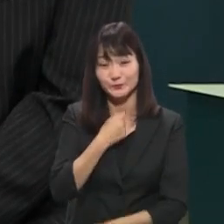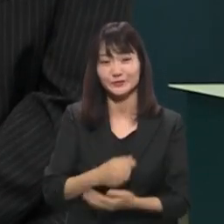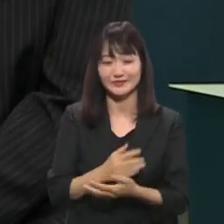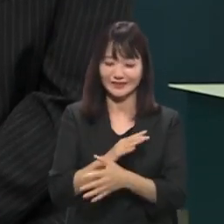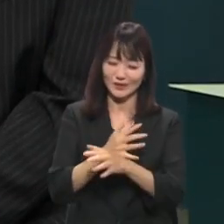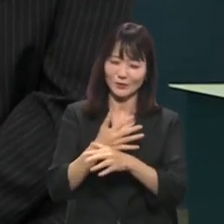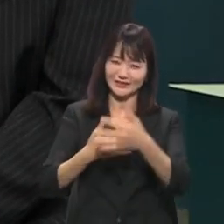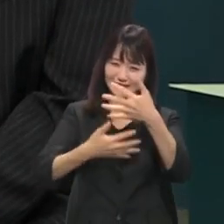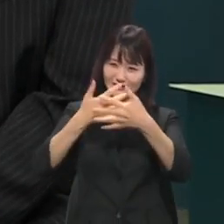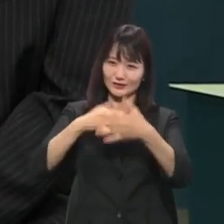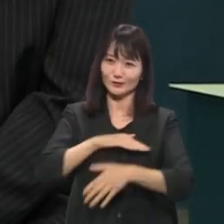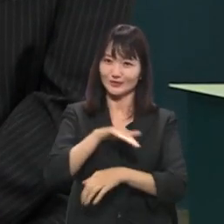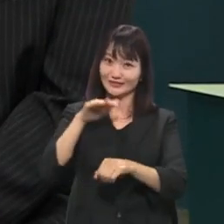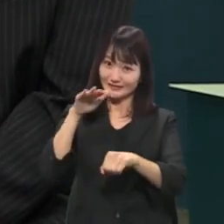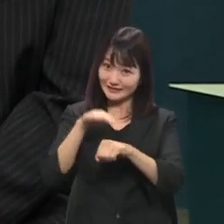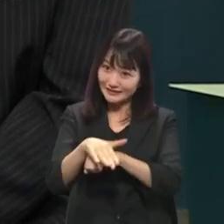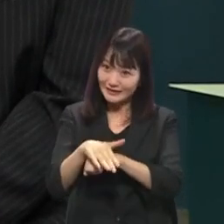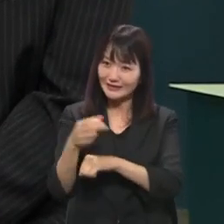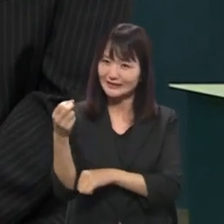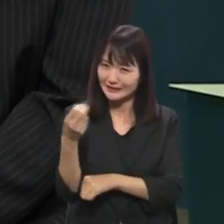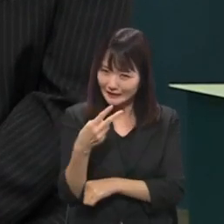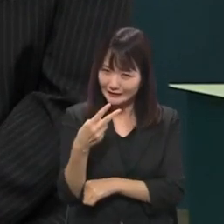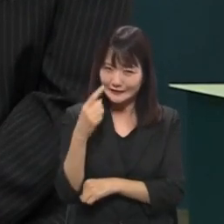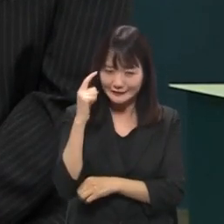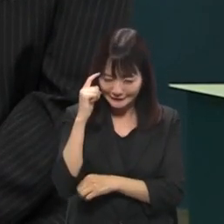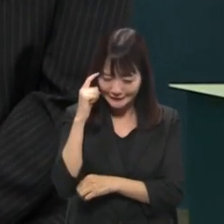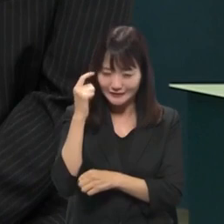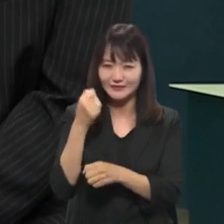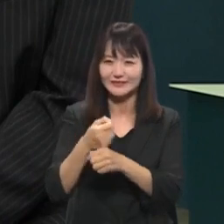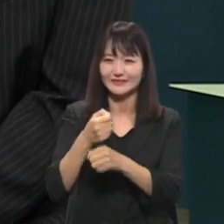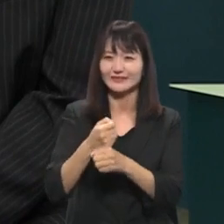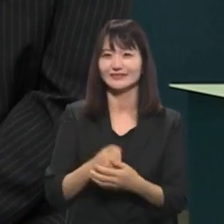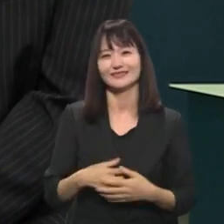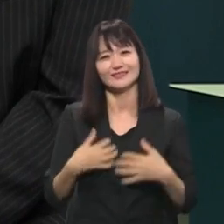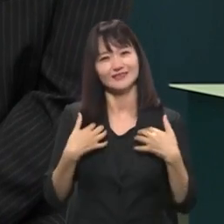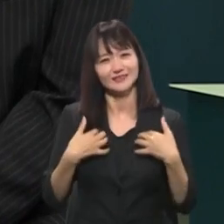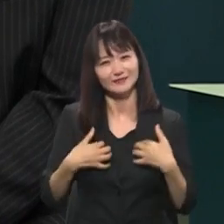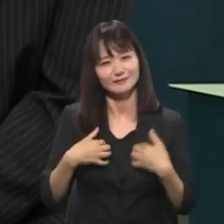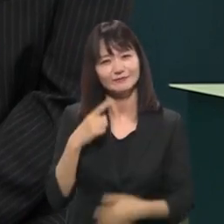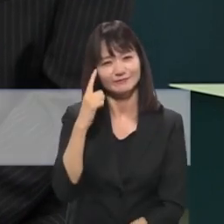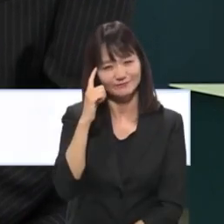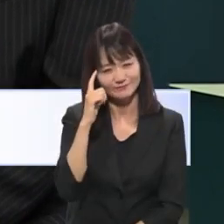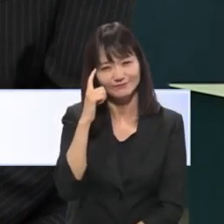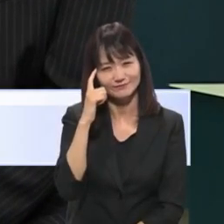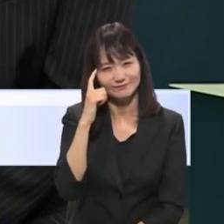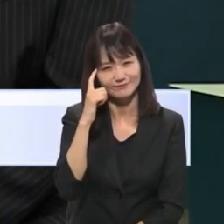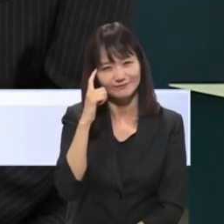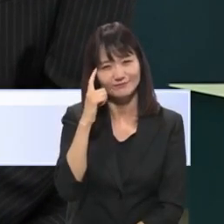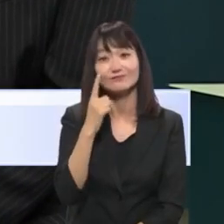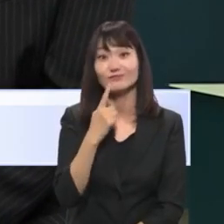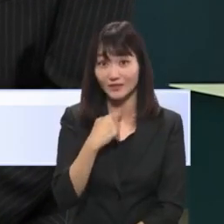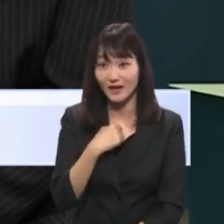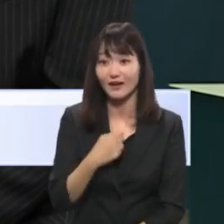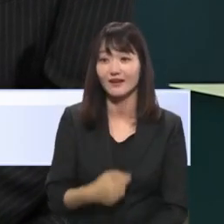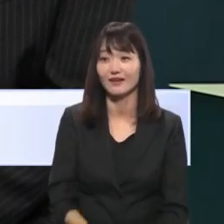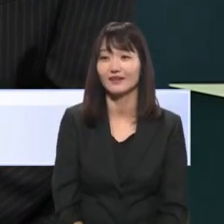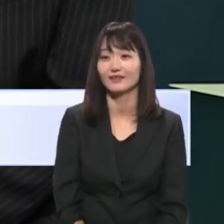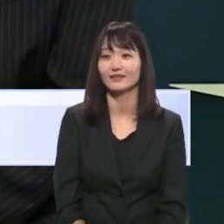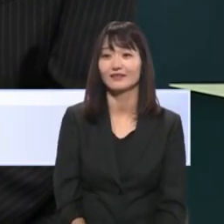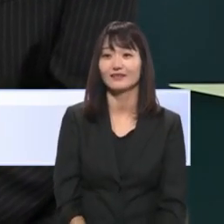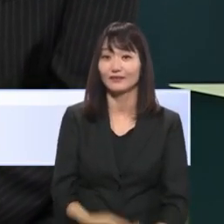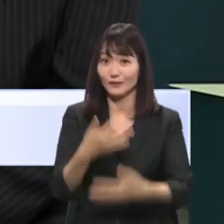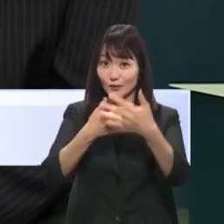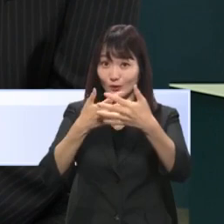영화인데 저희의 스타일로 한번 재해석해서 만들면 재밌지 않을까라는 생각을 한 번 한 적이